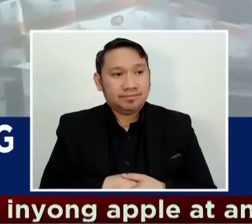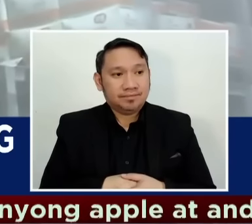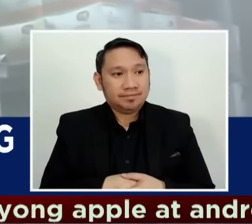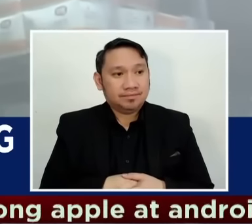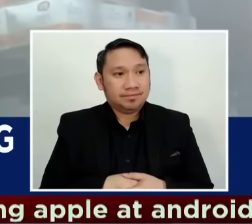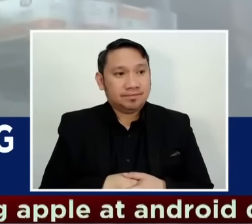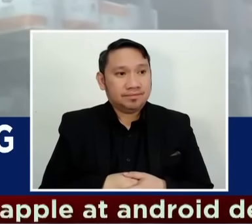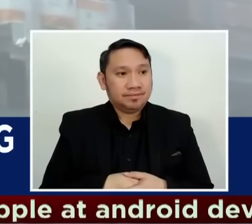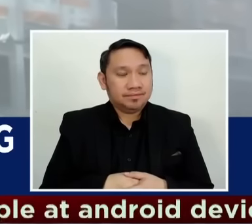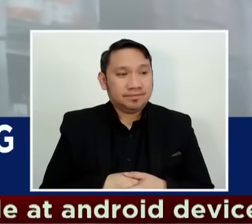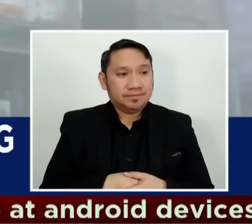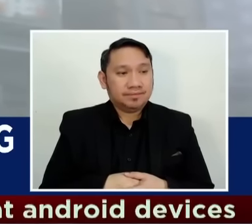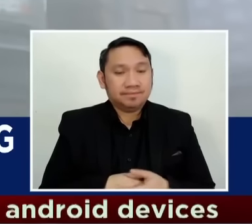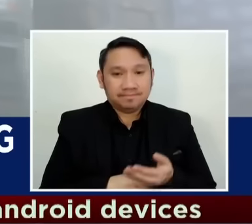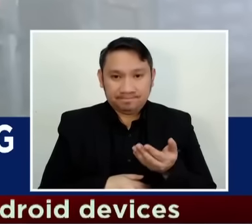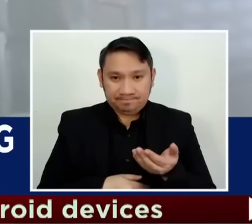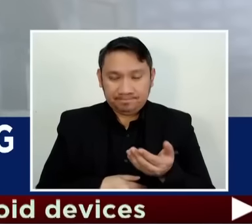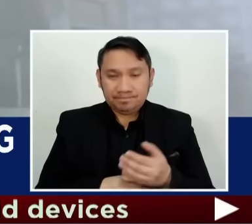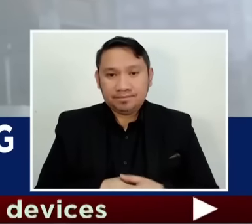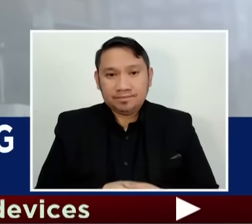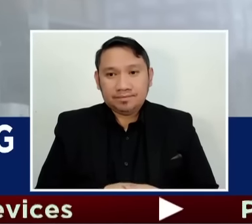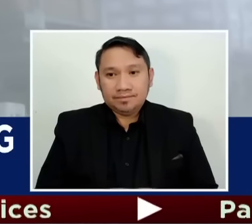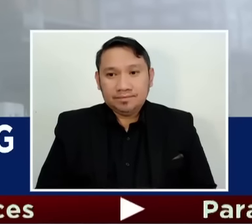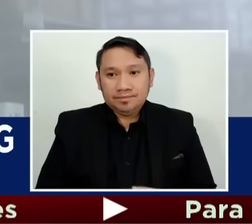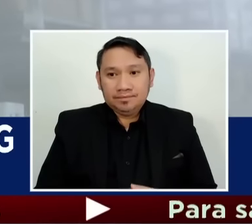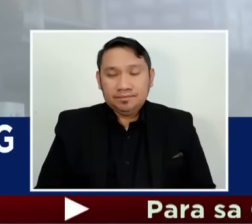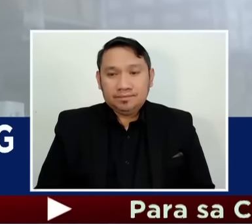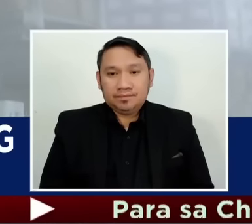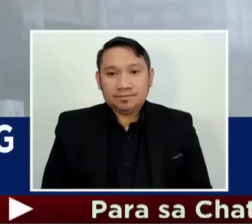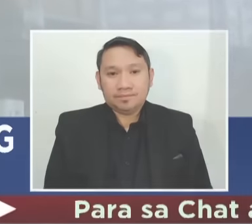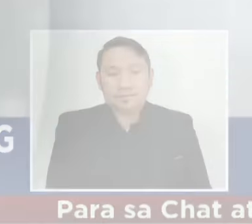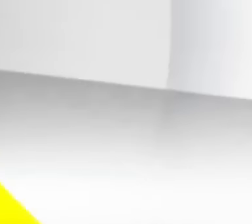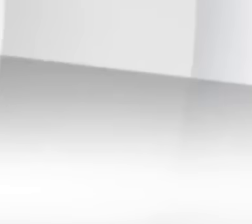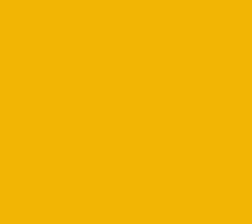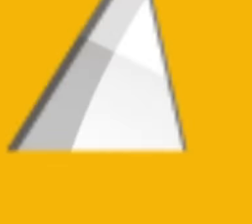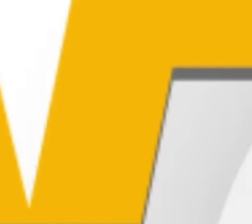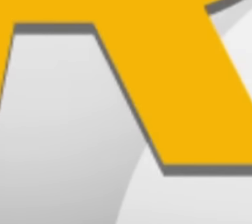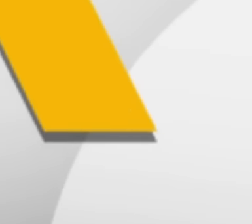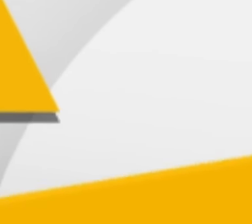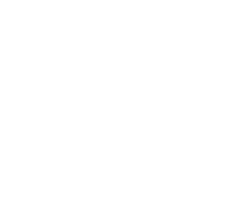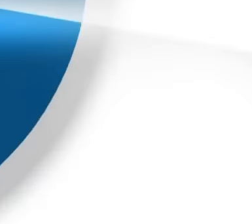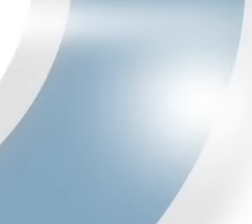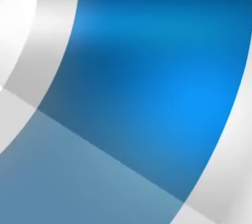Act. Nico Bawa, ABS-CBN News.